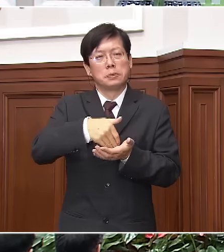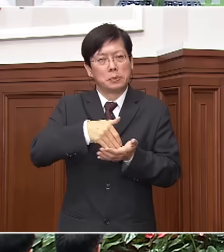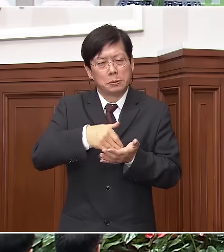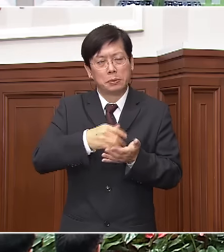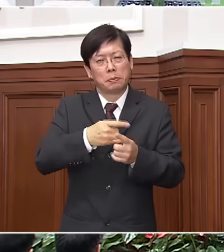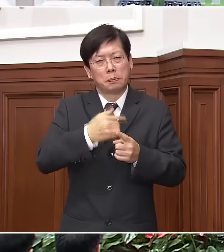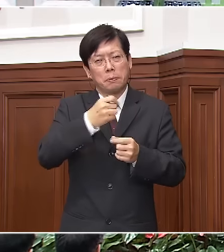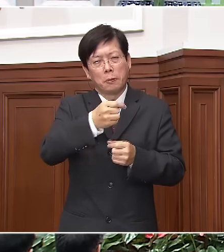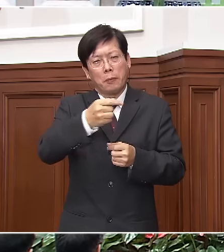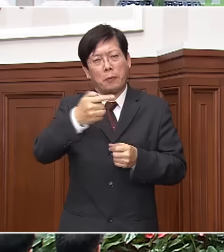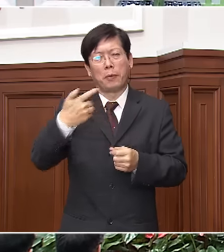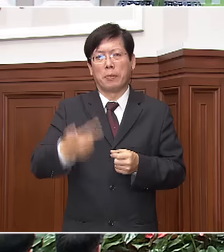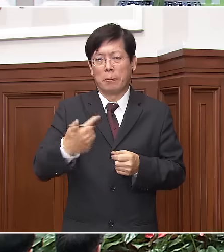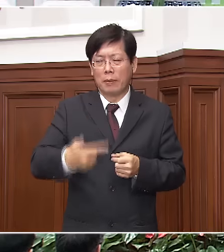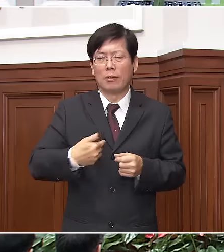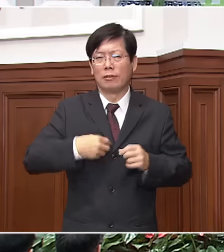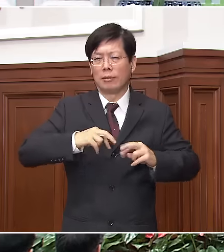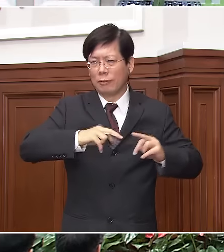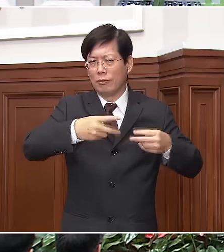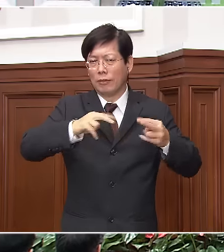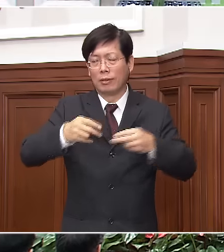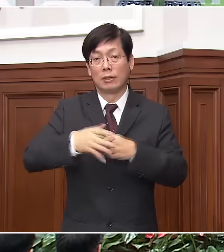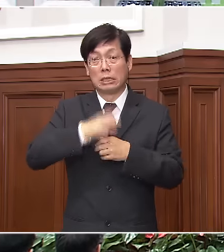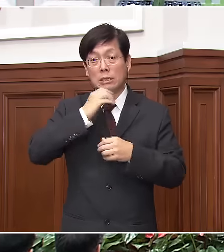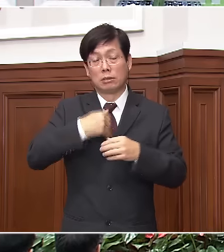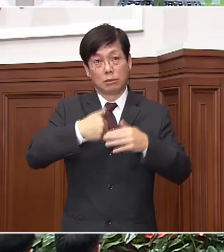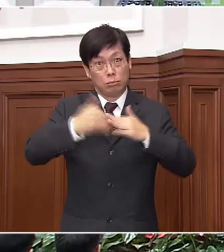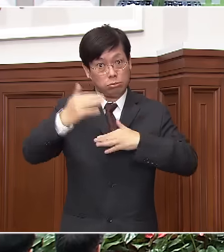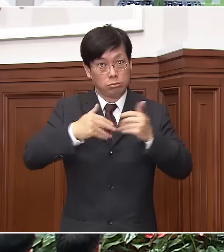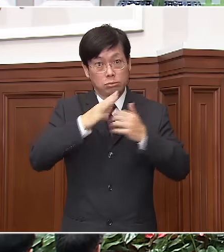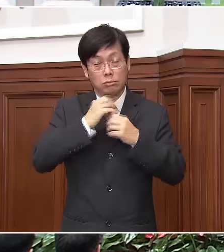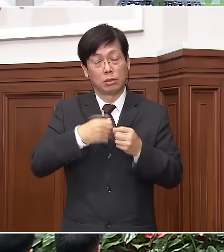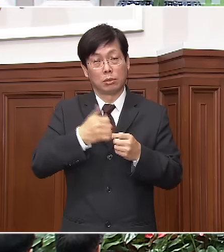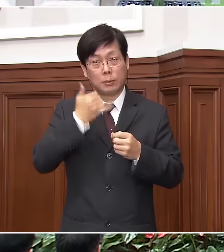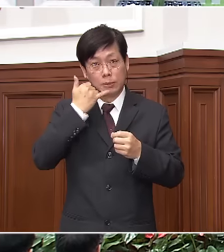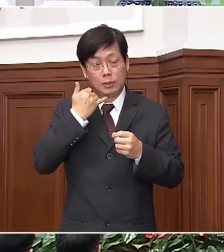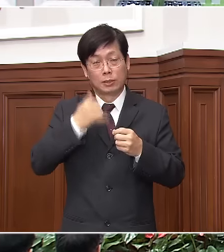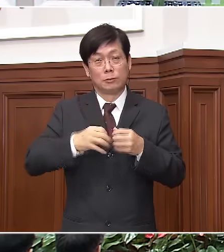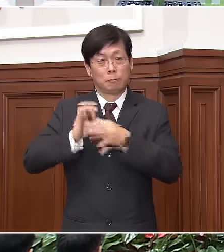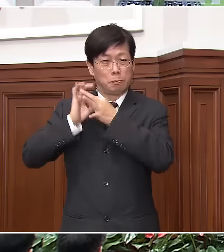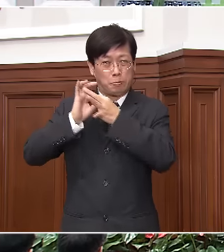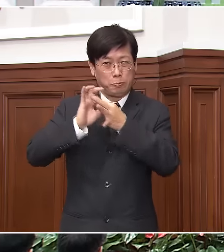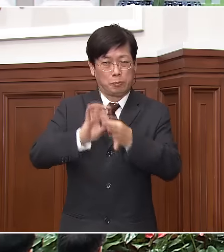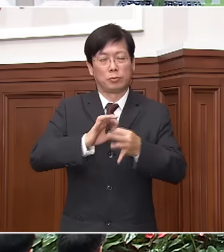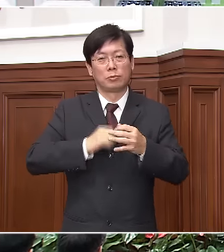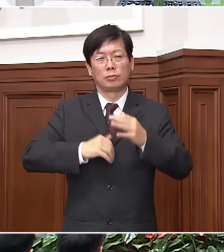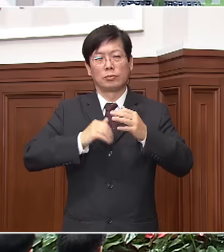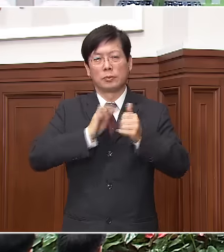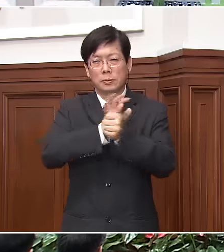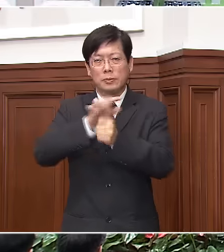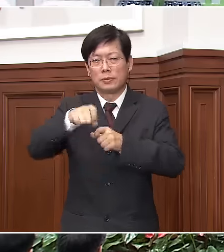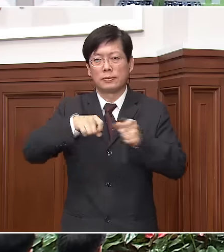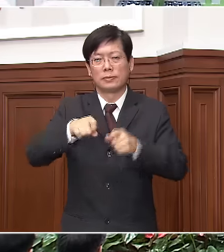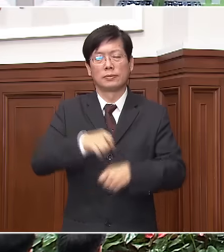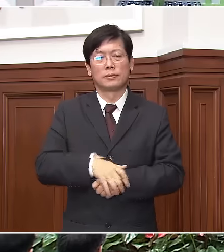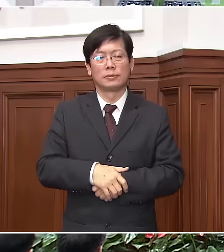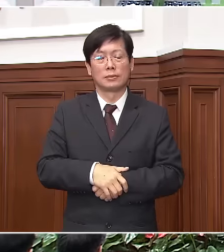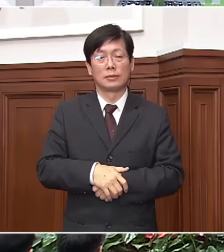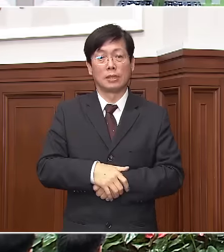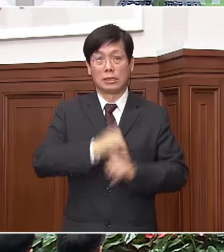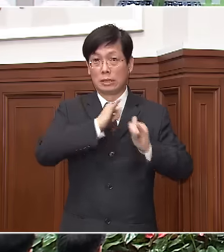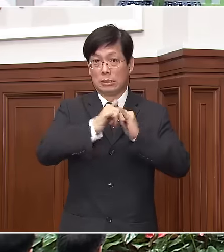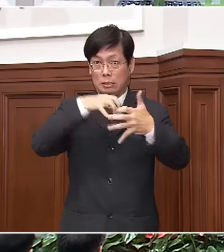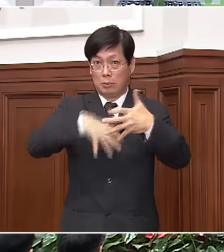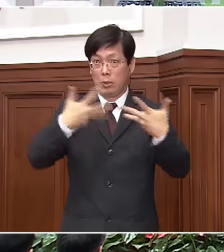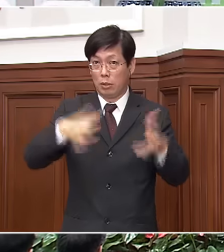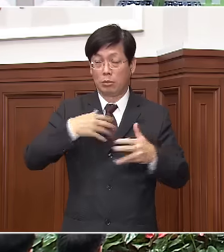的改革，是各退一步，世代互助的方案。其实社会上有很多退休的军